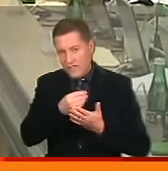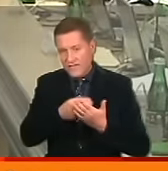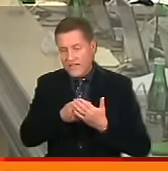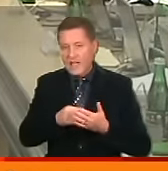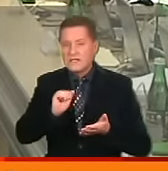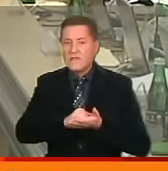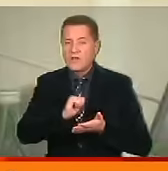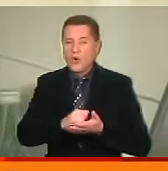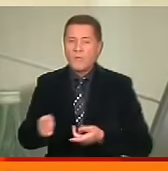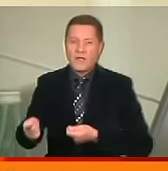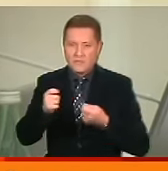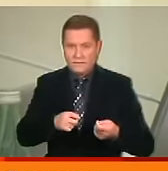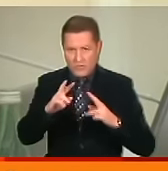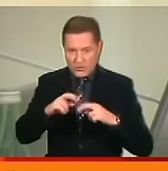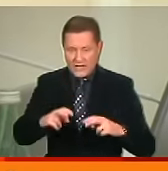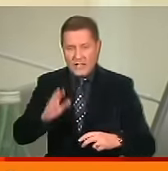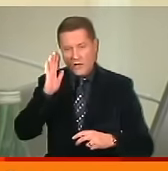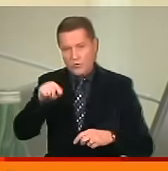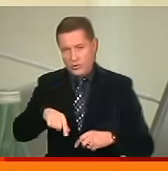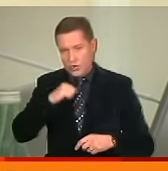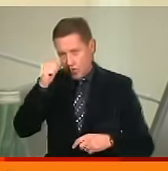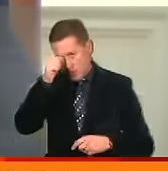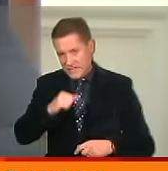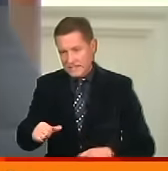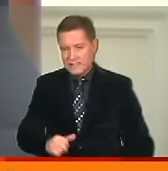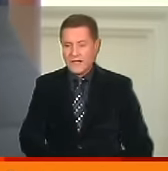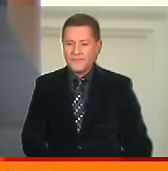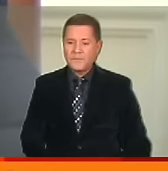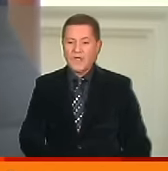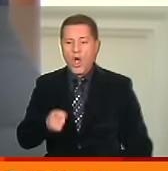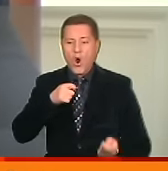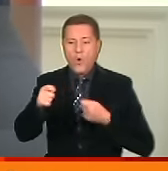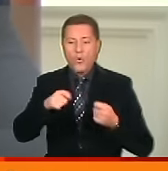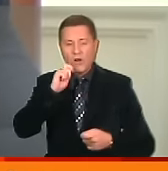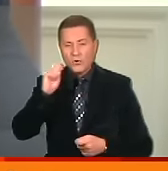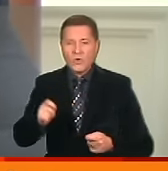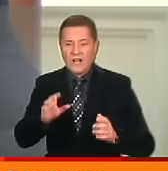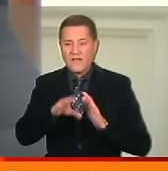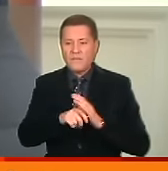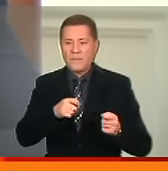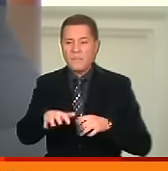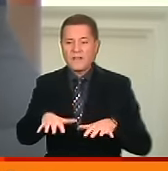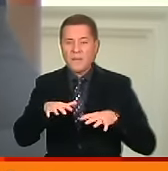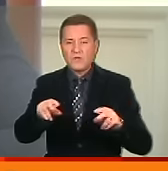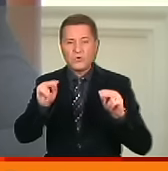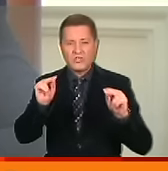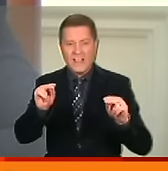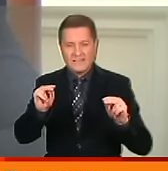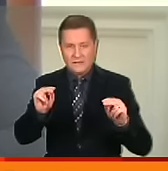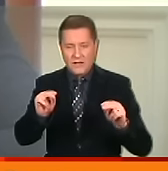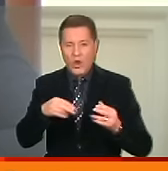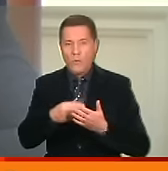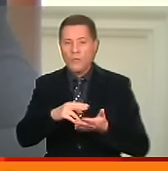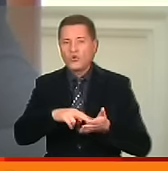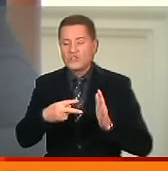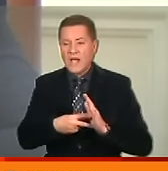внести до парламенту вже цього місяця. Уряд України внесе в парламент чесний бюджет.